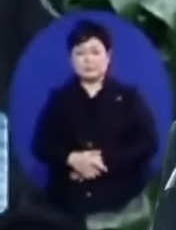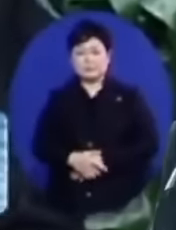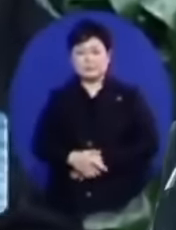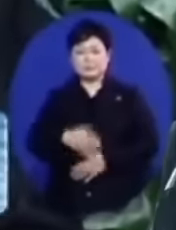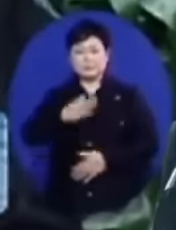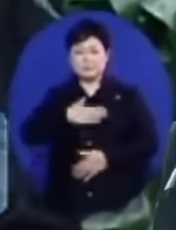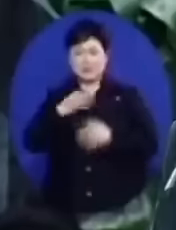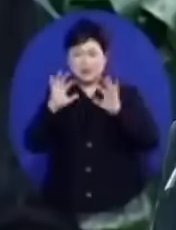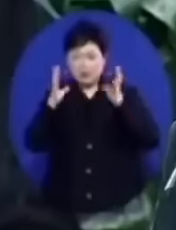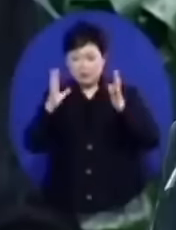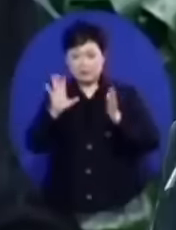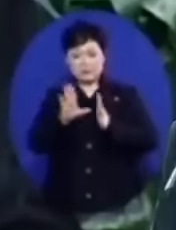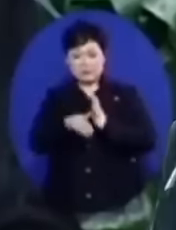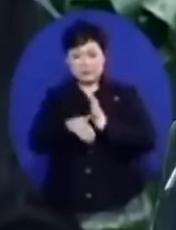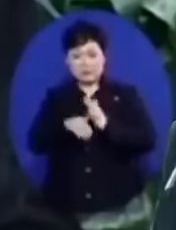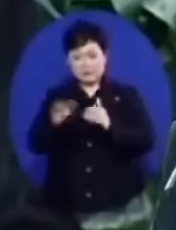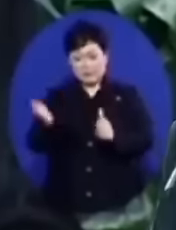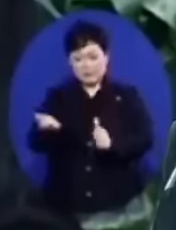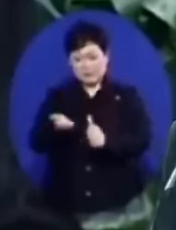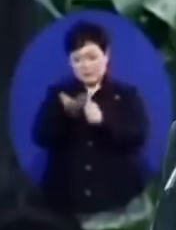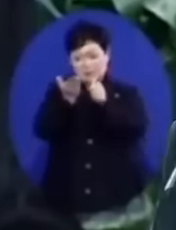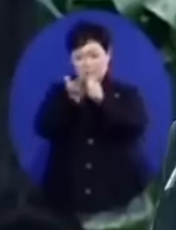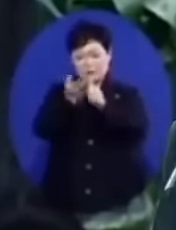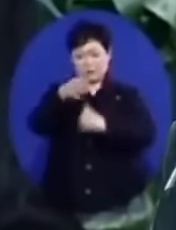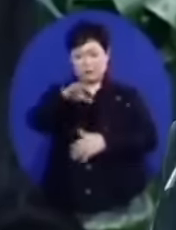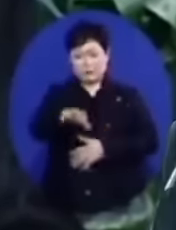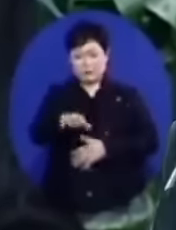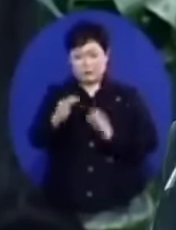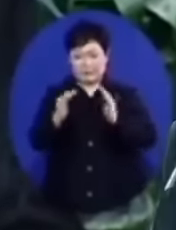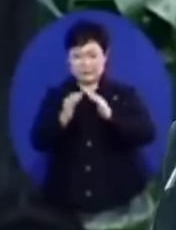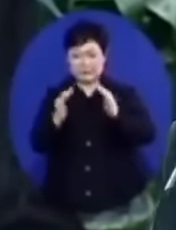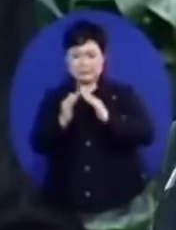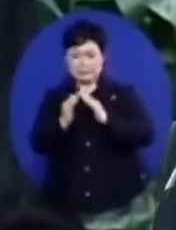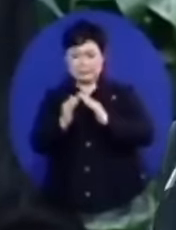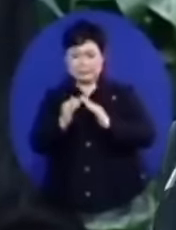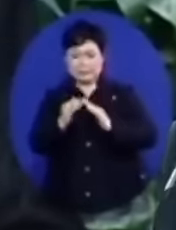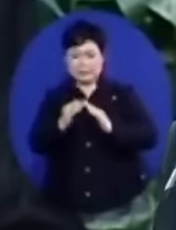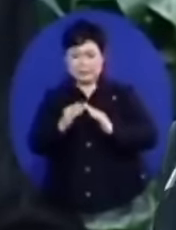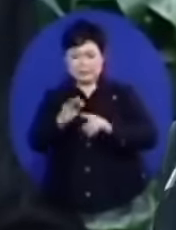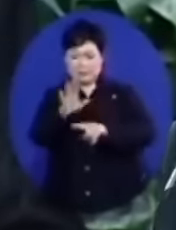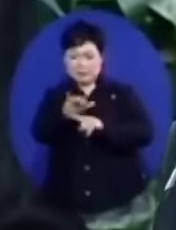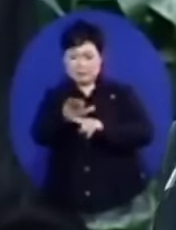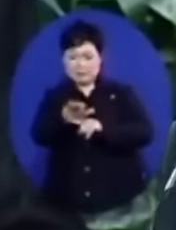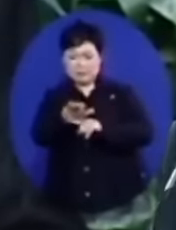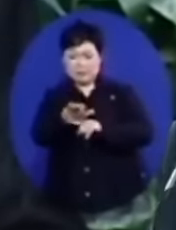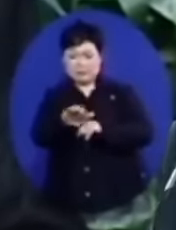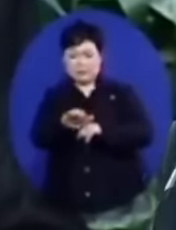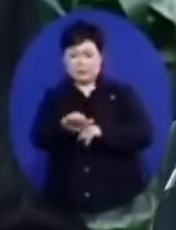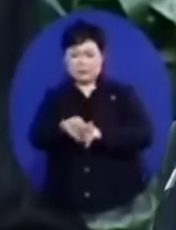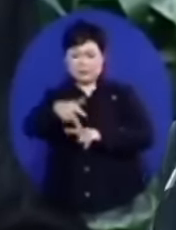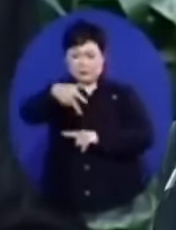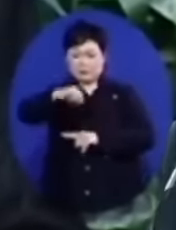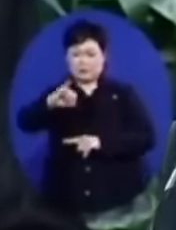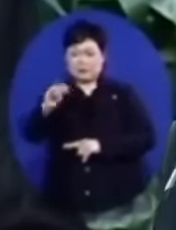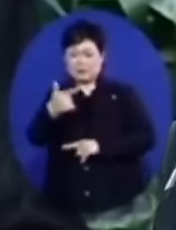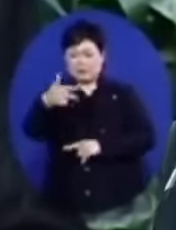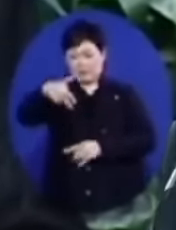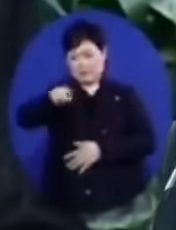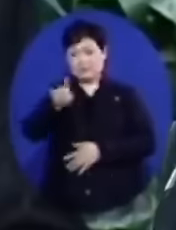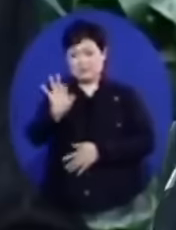제가 어릴 때 자란 우리 집은 시골 산장에 있는 진장이라는